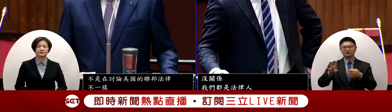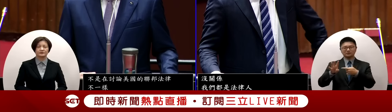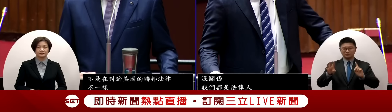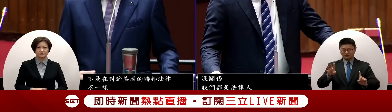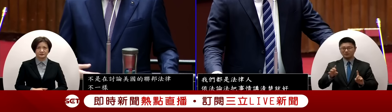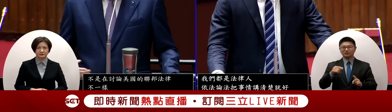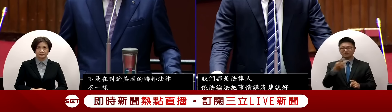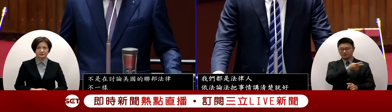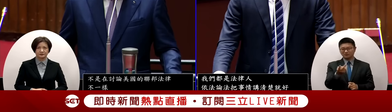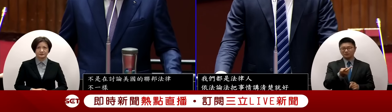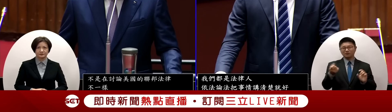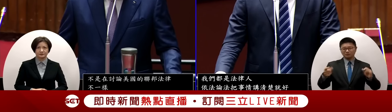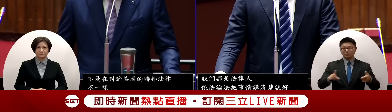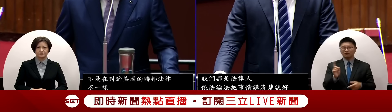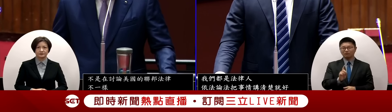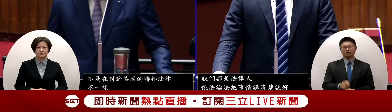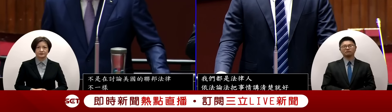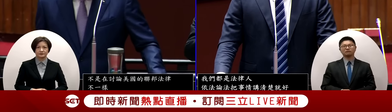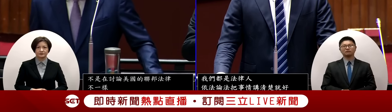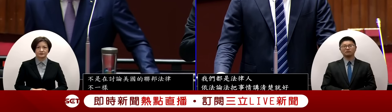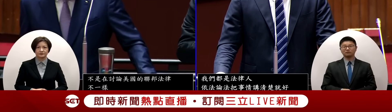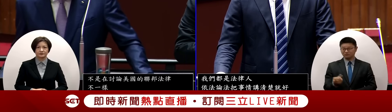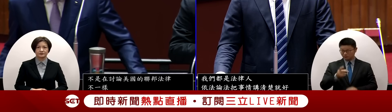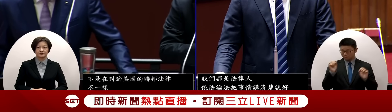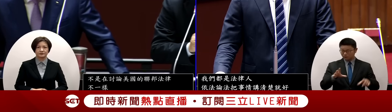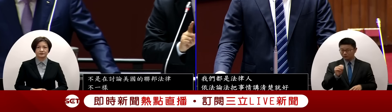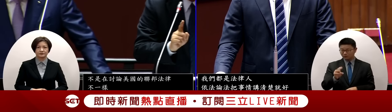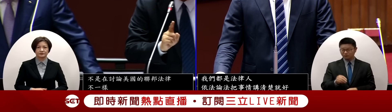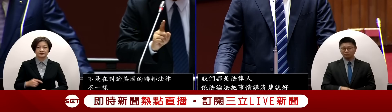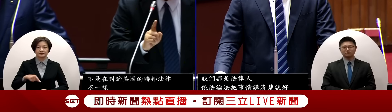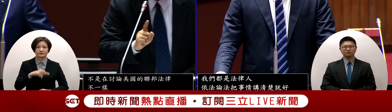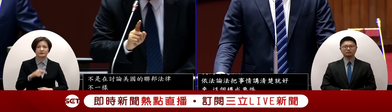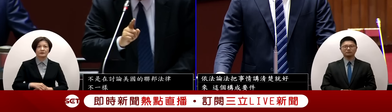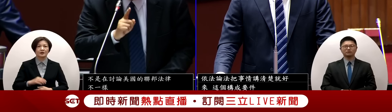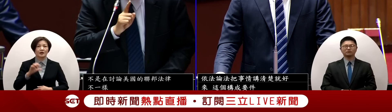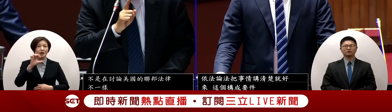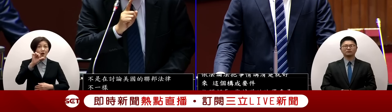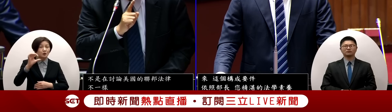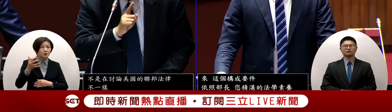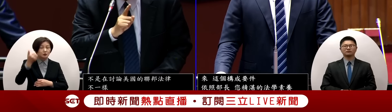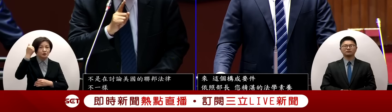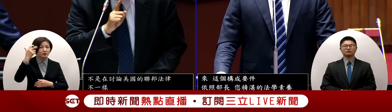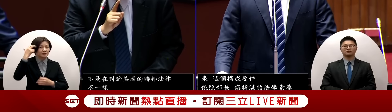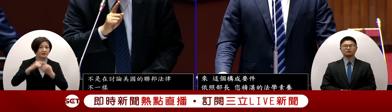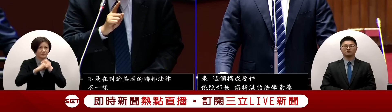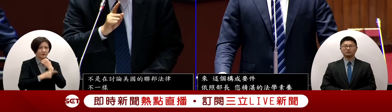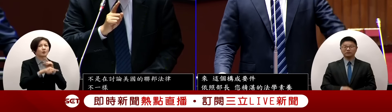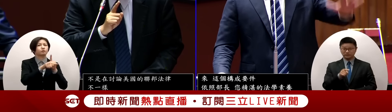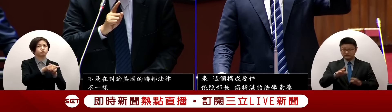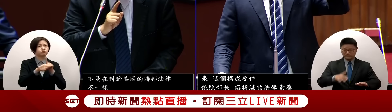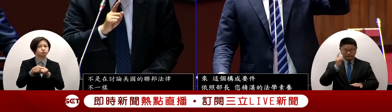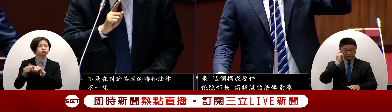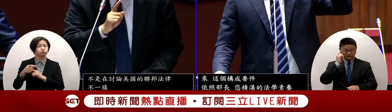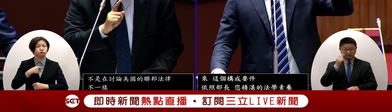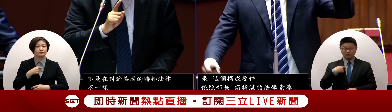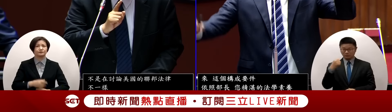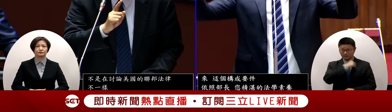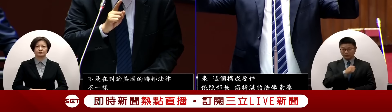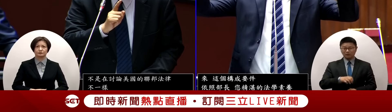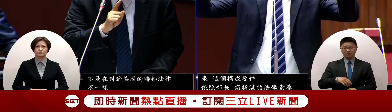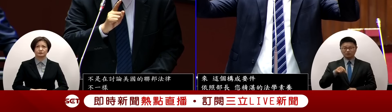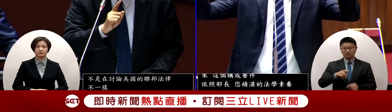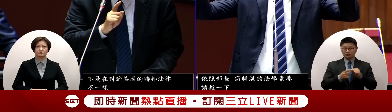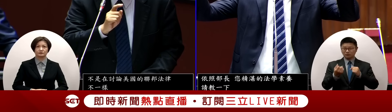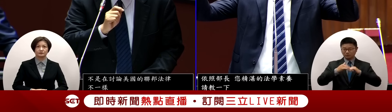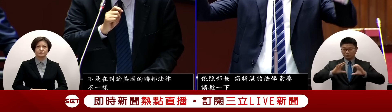说明。哪里不一样？ 我们是五权宪法的国家，我们这个。 所以你的意思是我国是五权宪法，